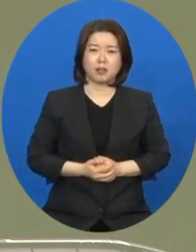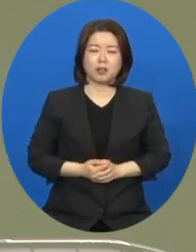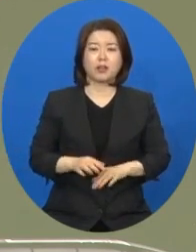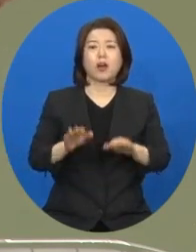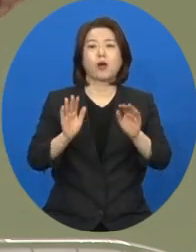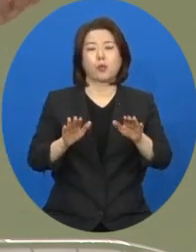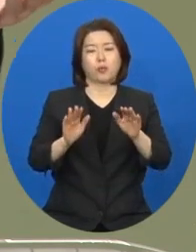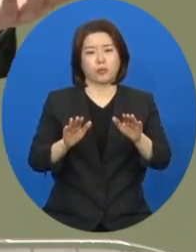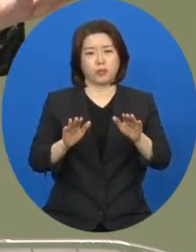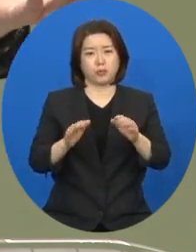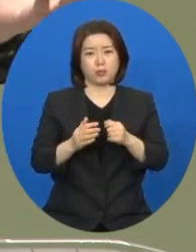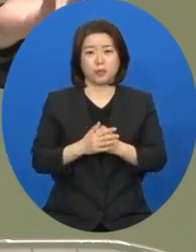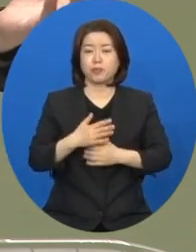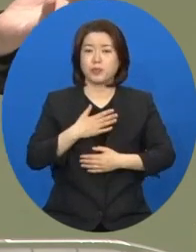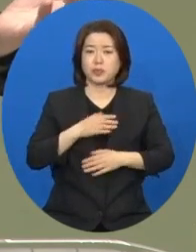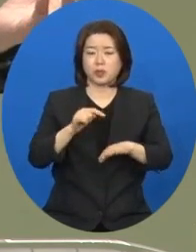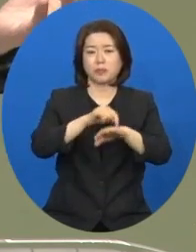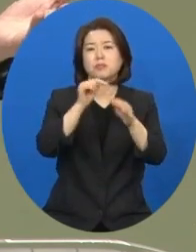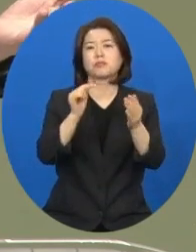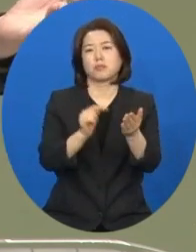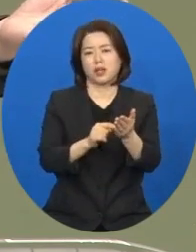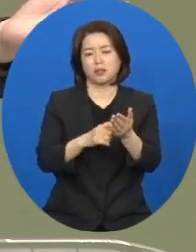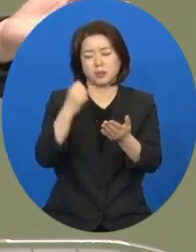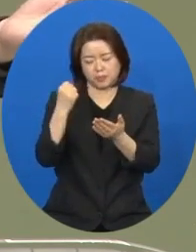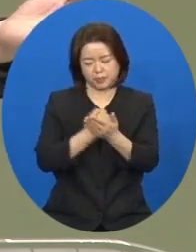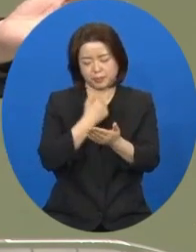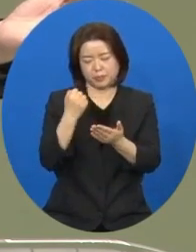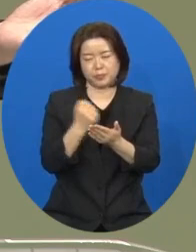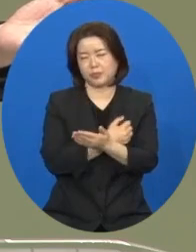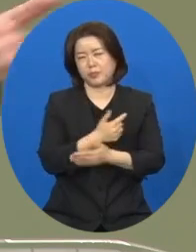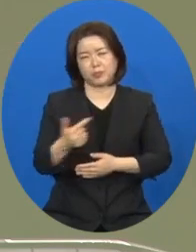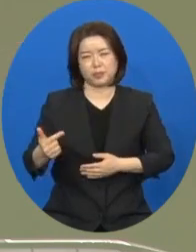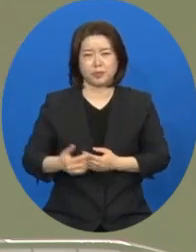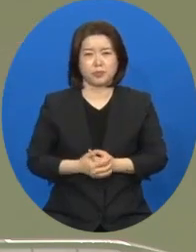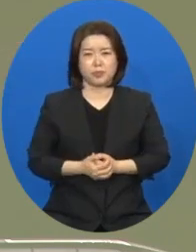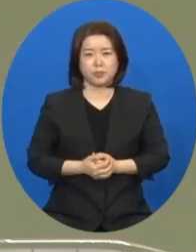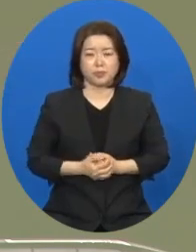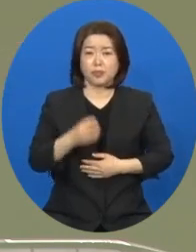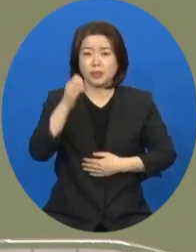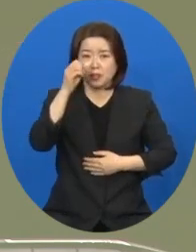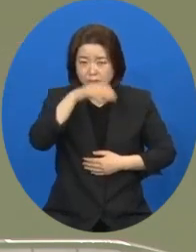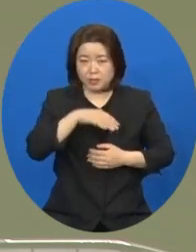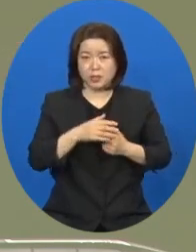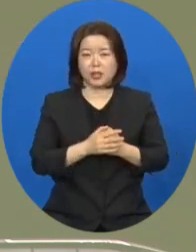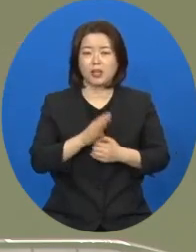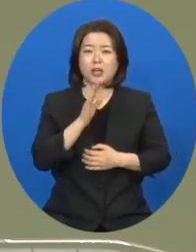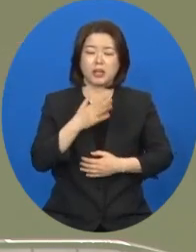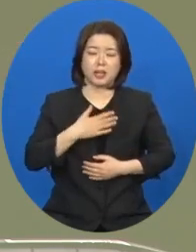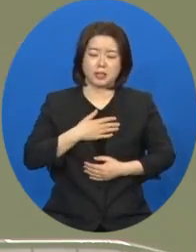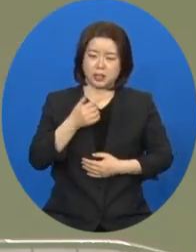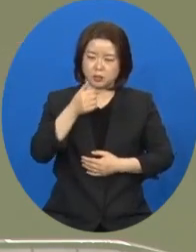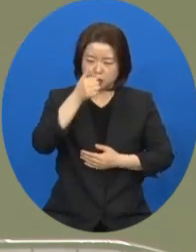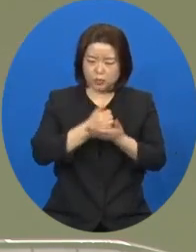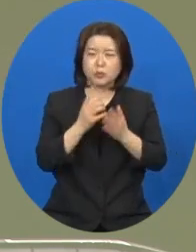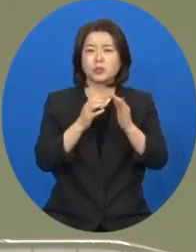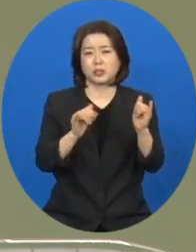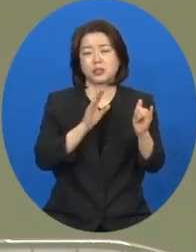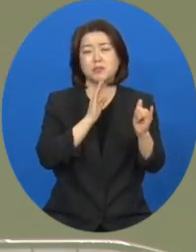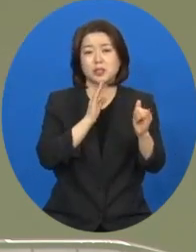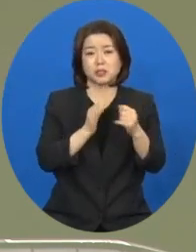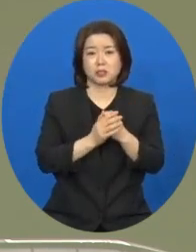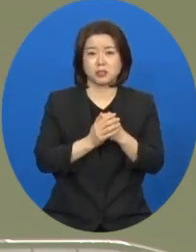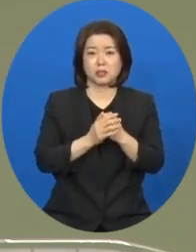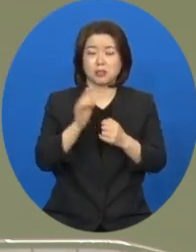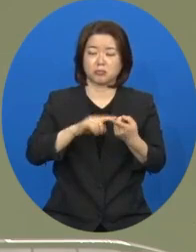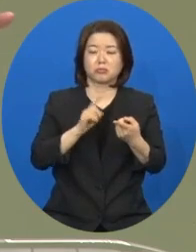오늘도 저는 마음이 안타까운 것이, 그저 그래 나도 죄인이지